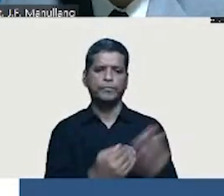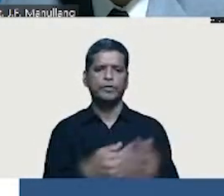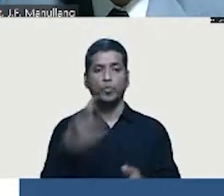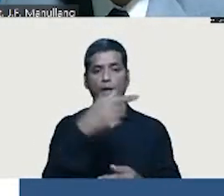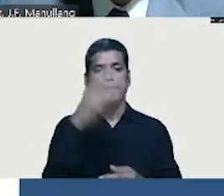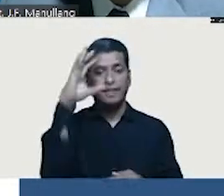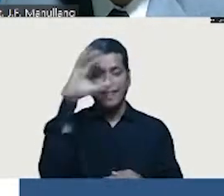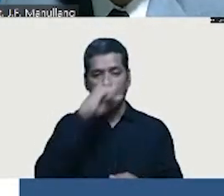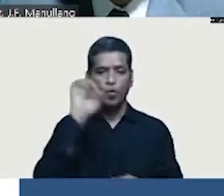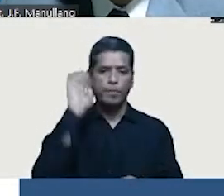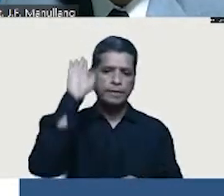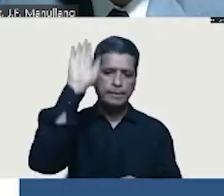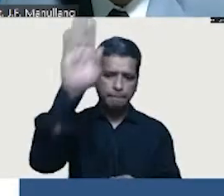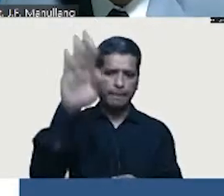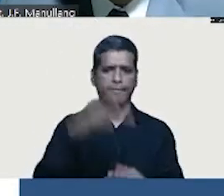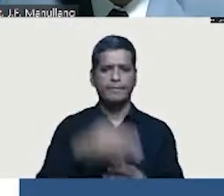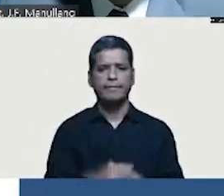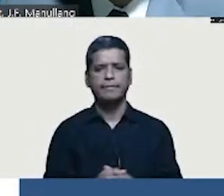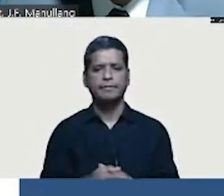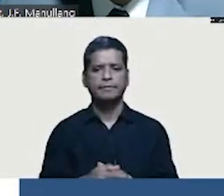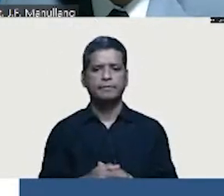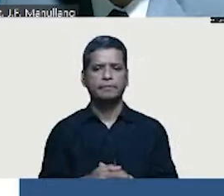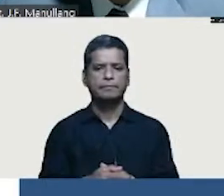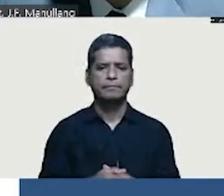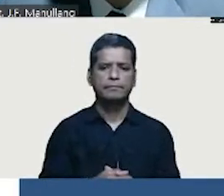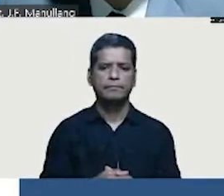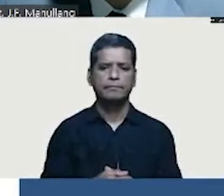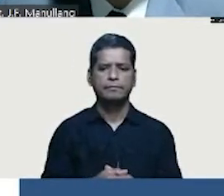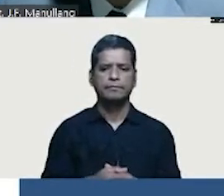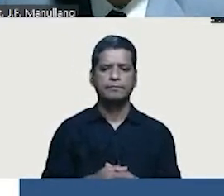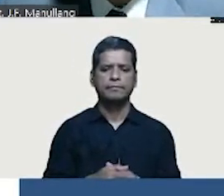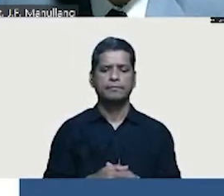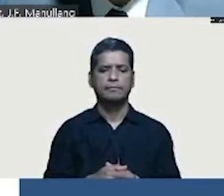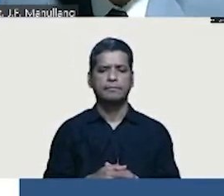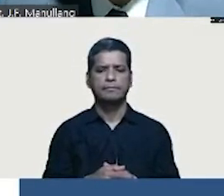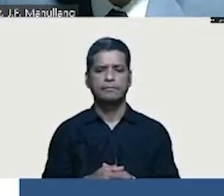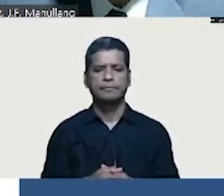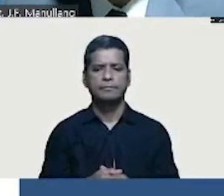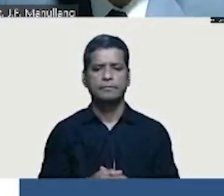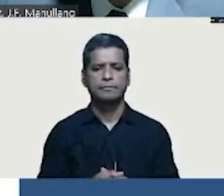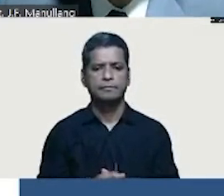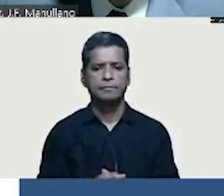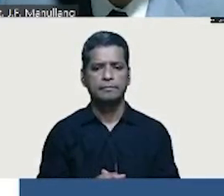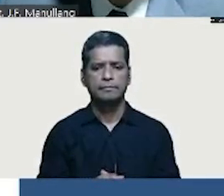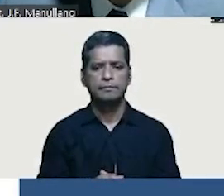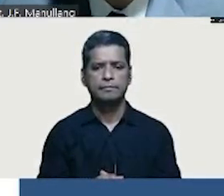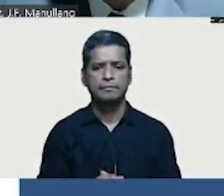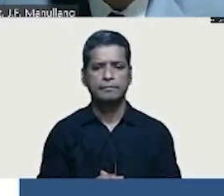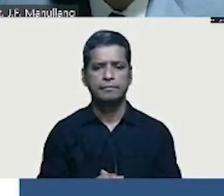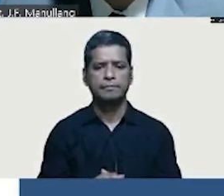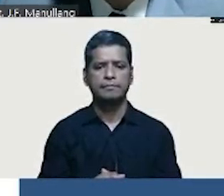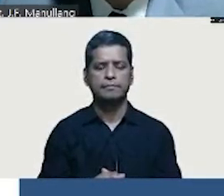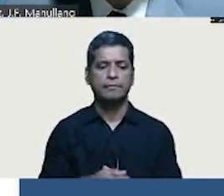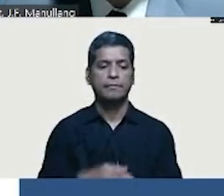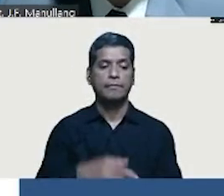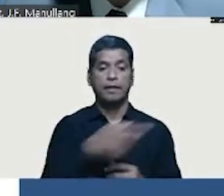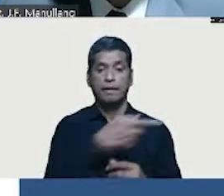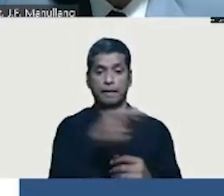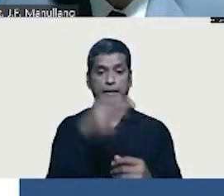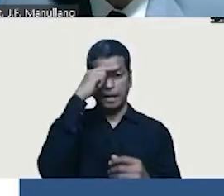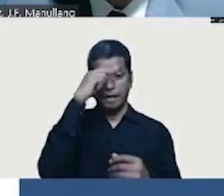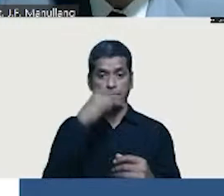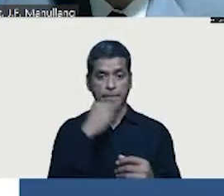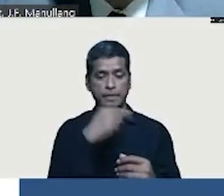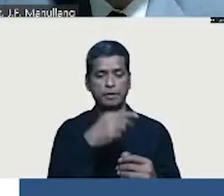walaupun semuanya tidak disebutkan dengan terminologi nabi tapi karena mereka merupakan juru bicara Tuhan yang